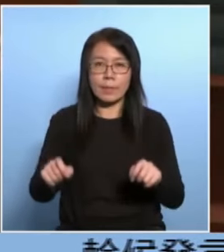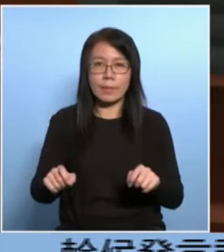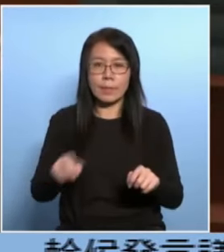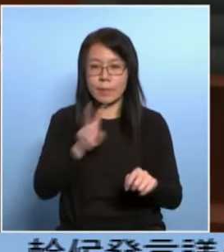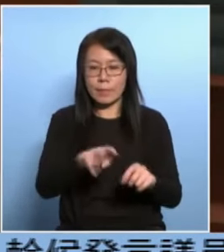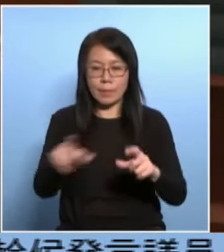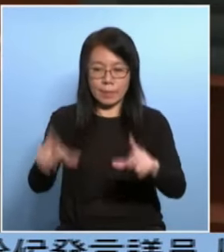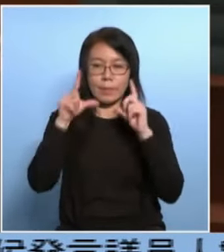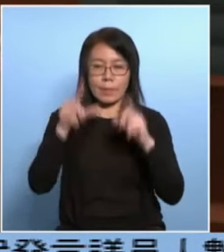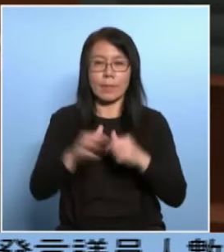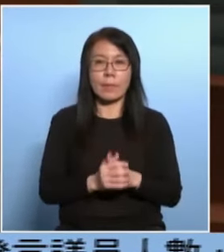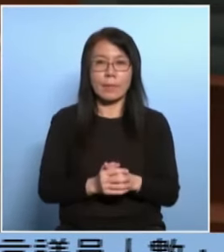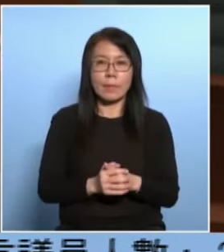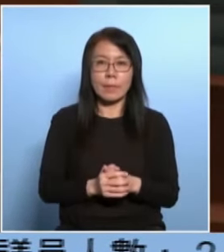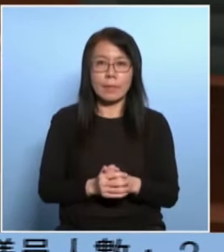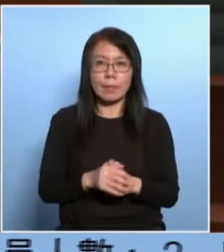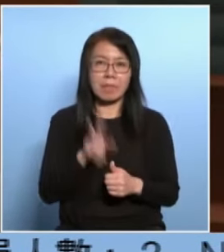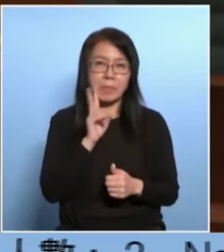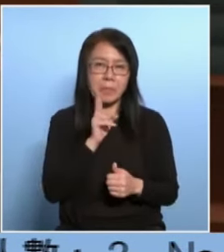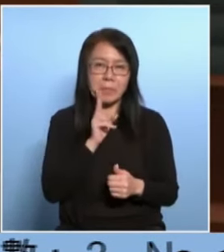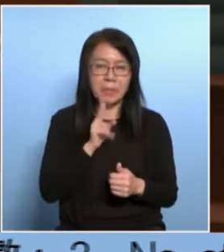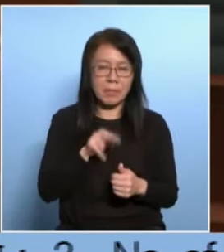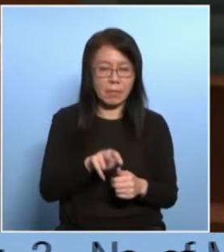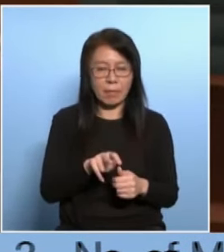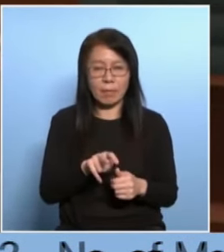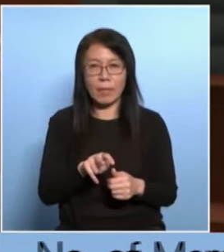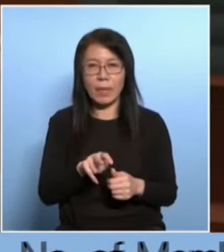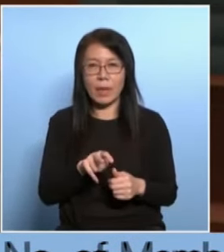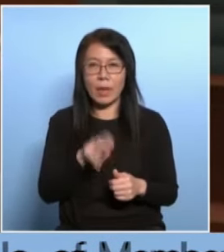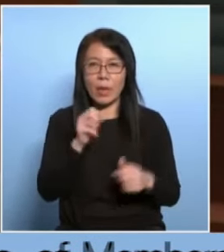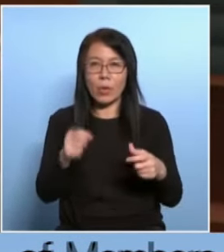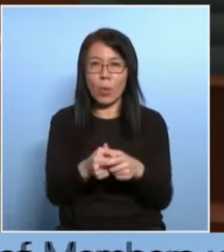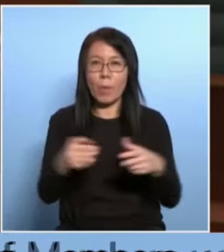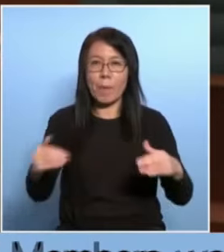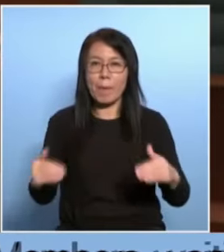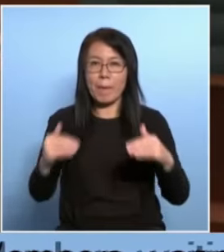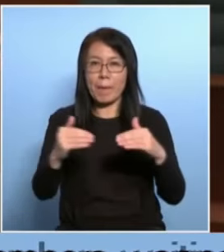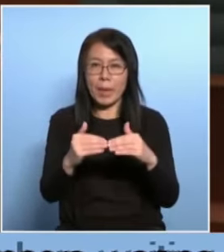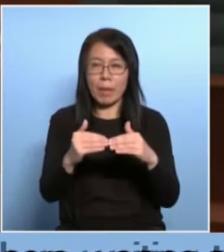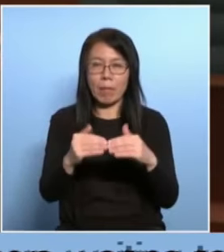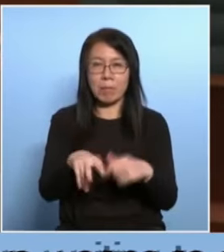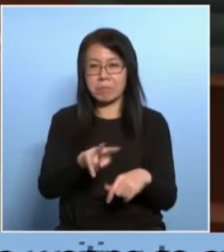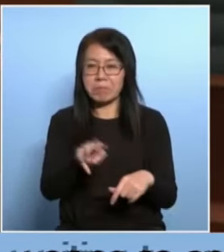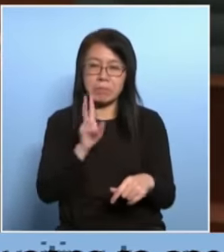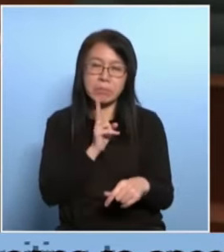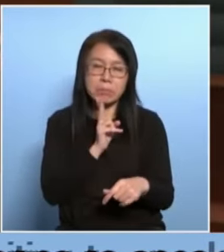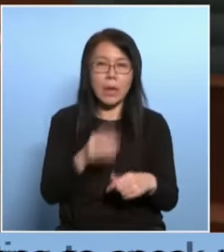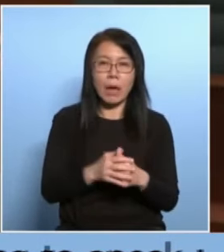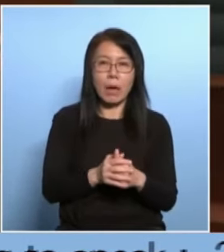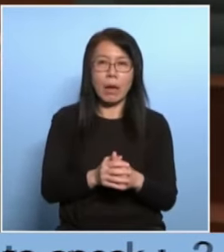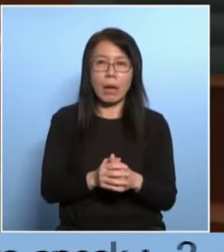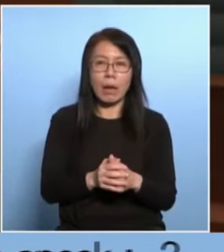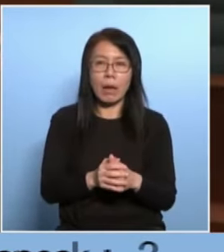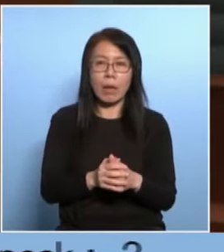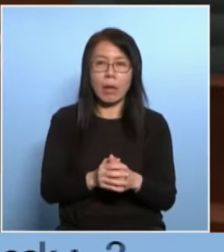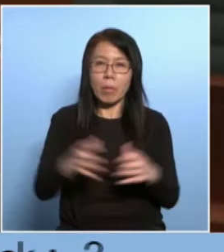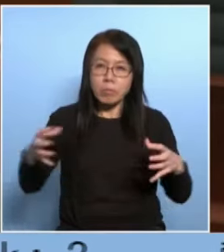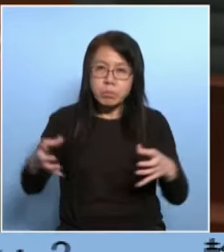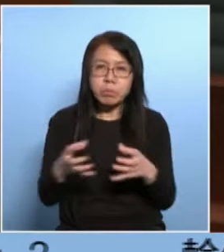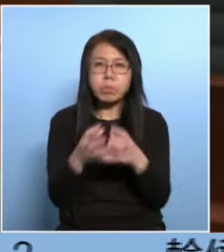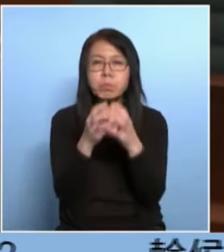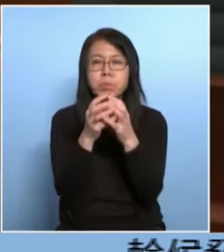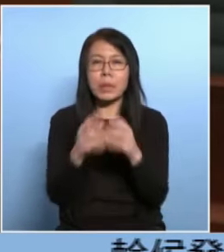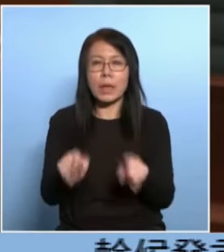案，表面上是講公平，表面上是講容共